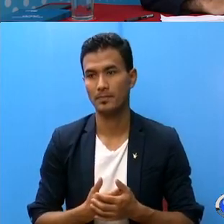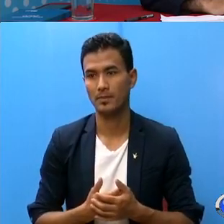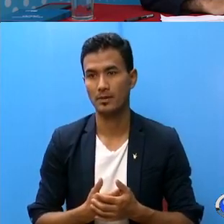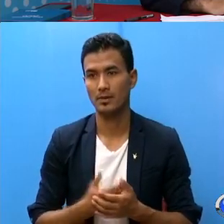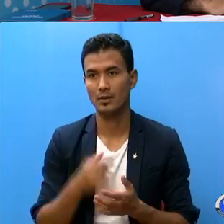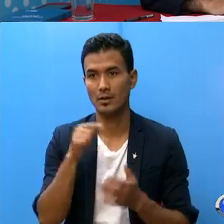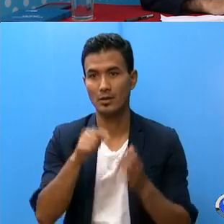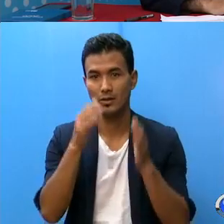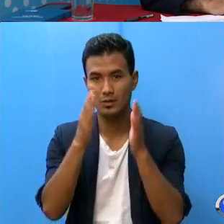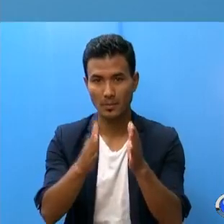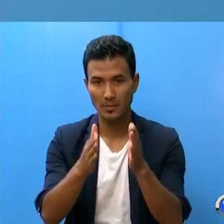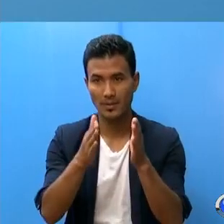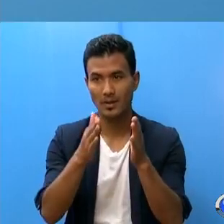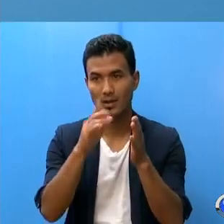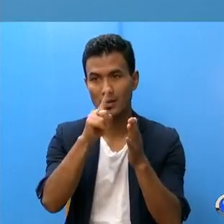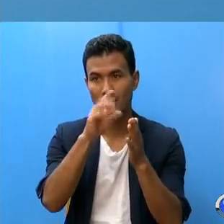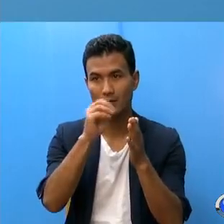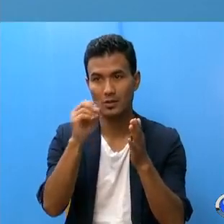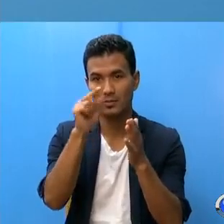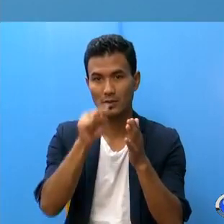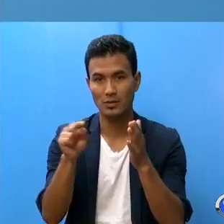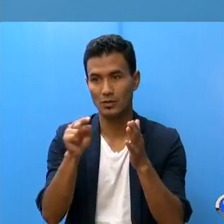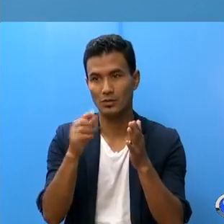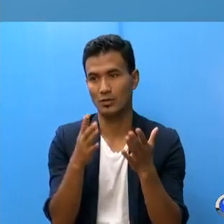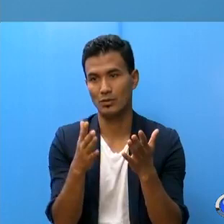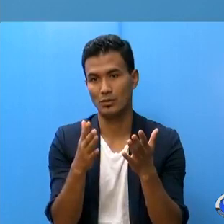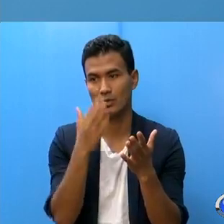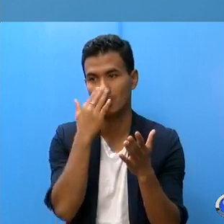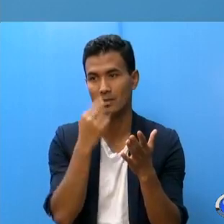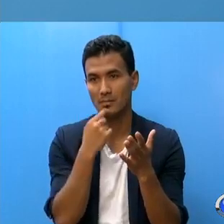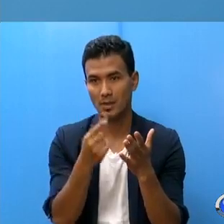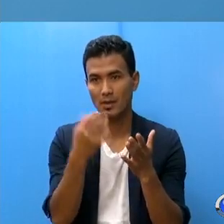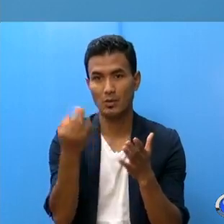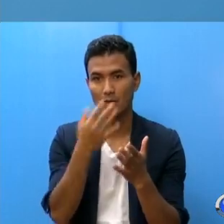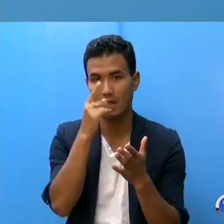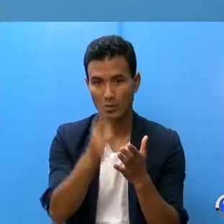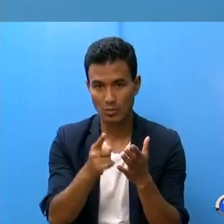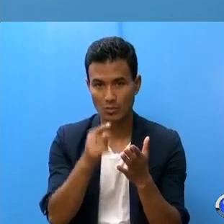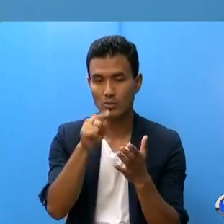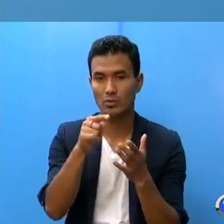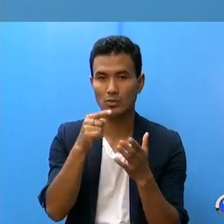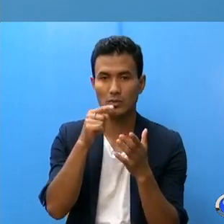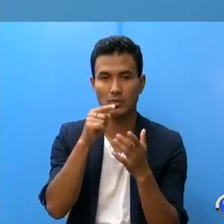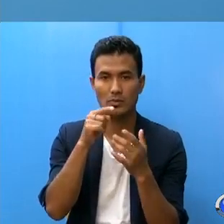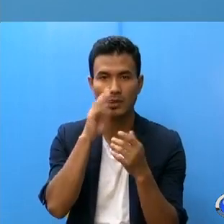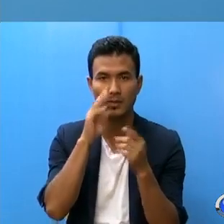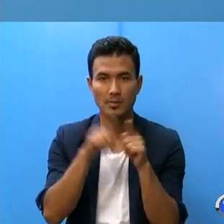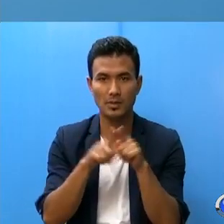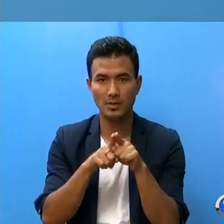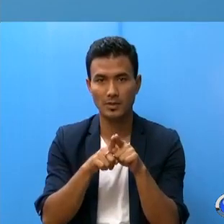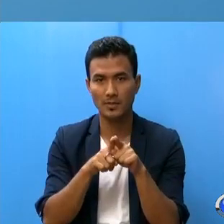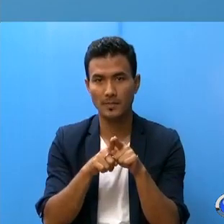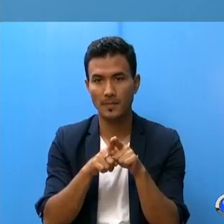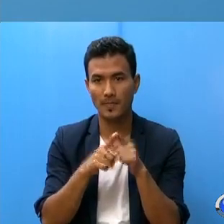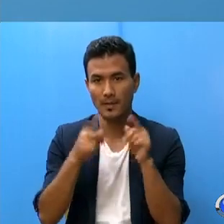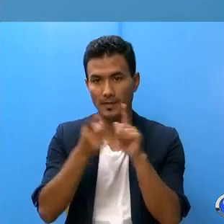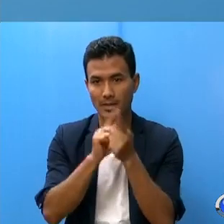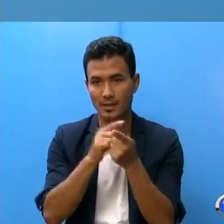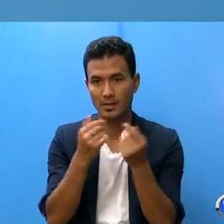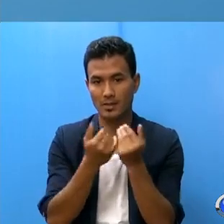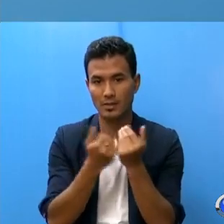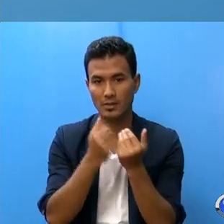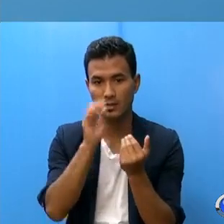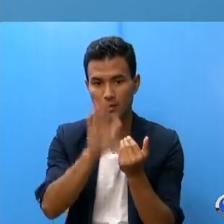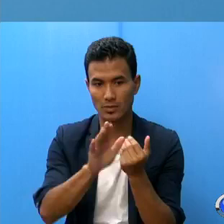अबसे में इसको 100% cure छाई ना किनोवन यो virus नाया हो त्यस माती यो mutate भाईर हो देखिंच अया मनाल चेंज भाईर हो